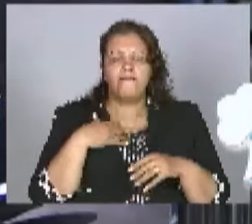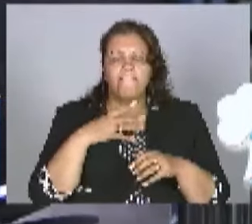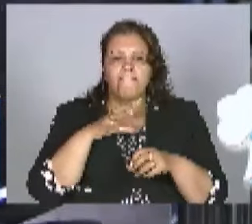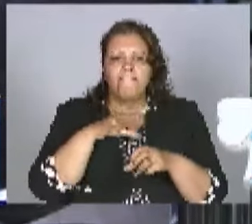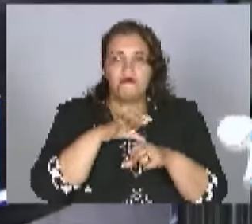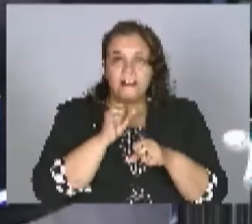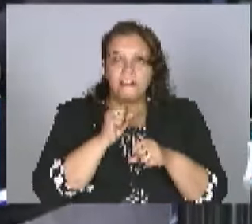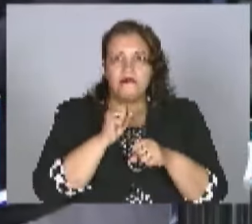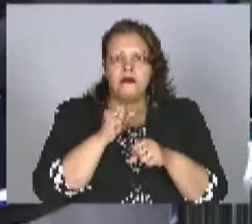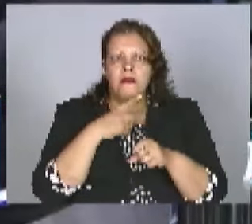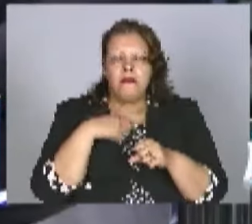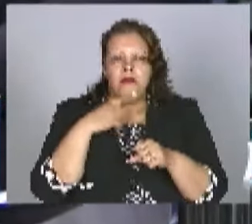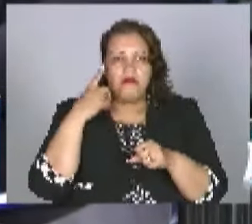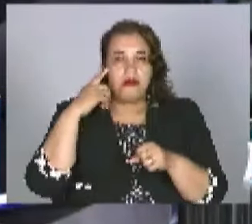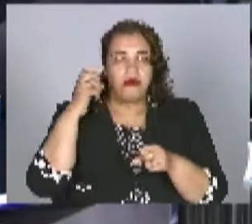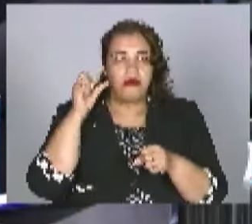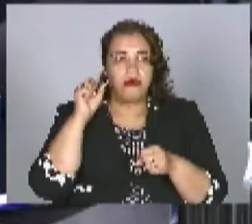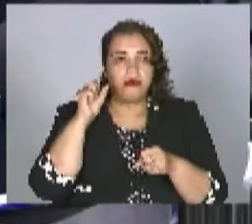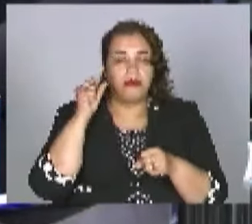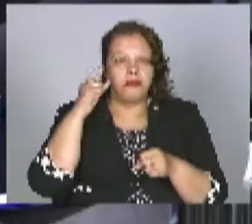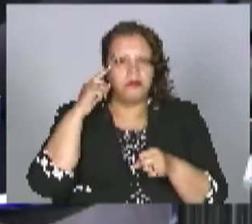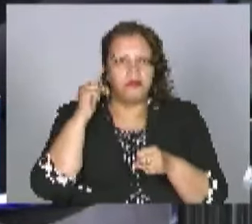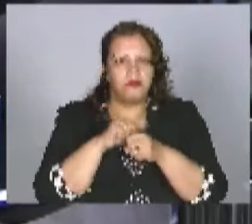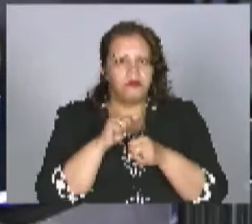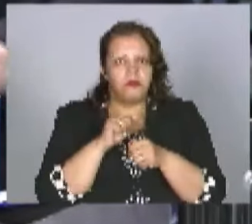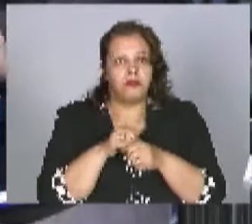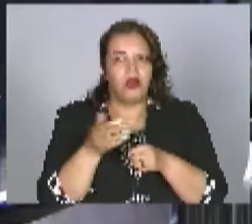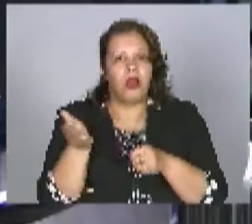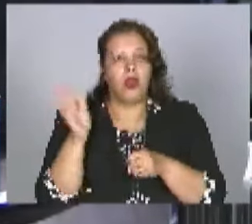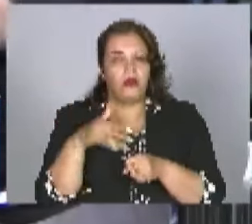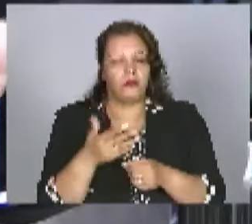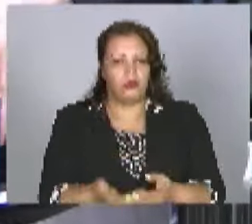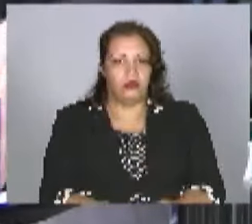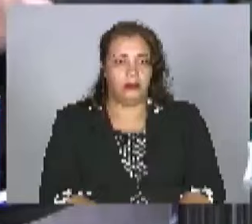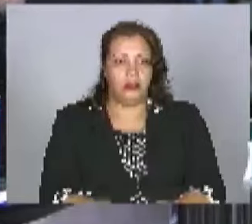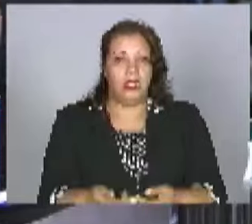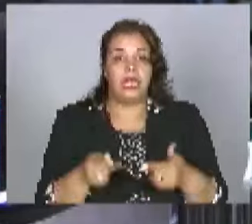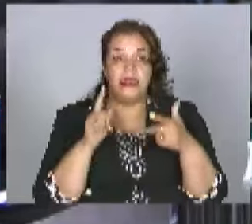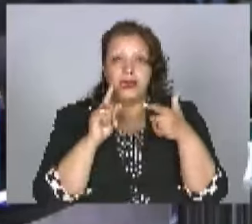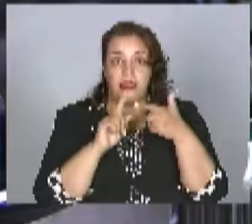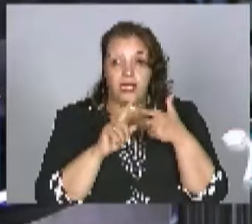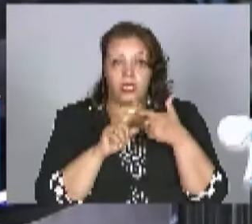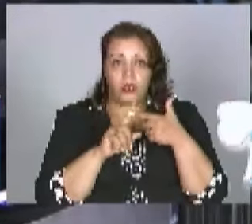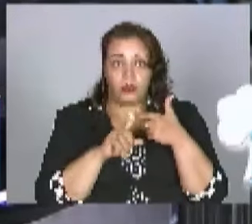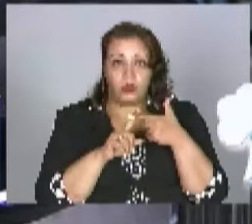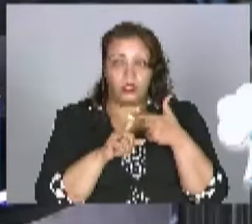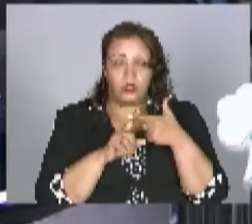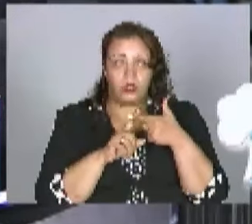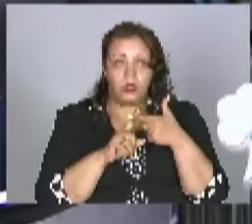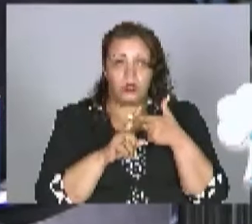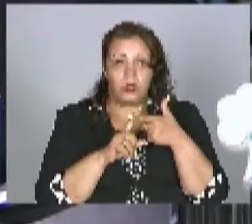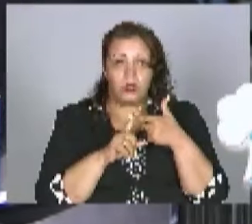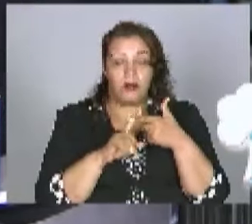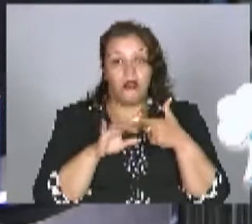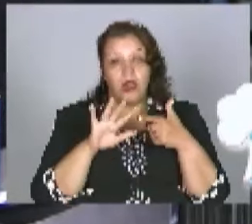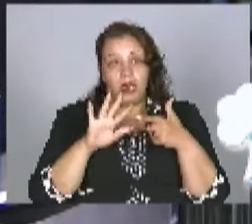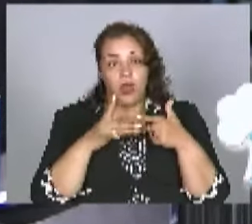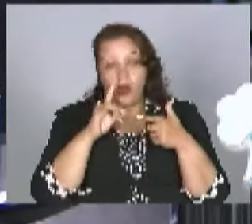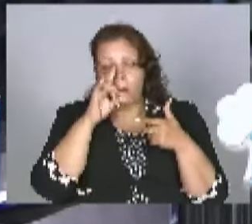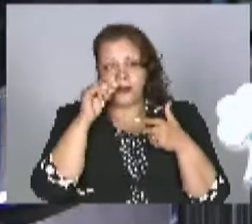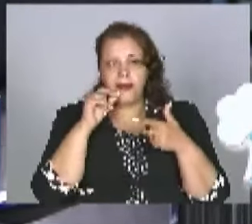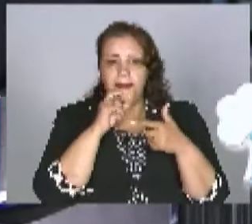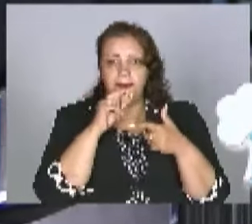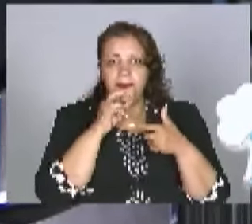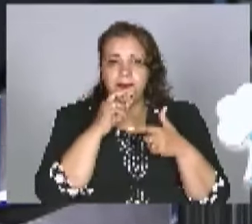عشان يعوض اللي كان موجود فيبقى متسلط جدا دي نقطه النقطه الثانيه اذا كانت البنت